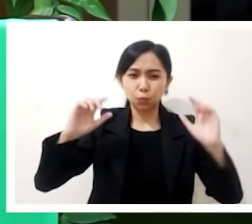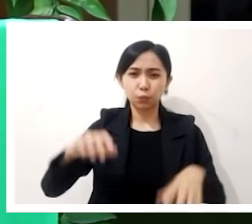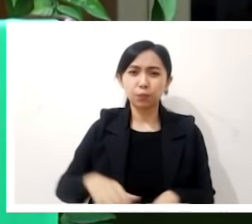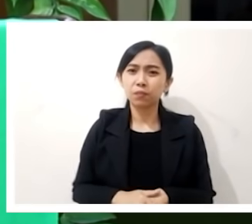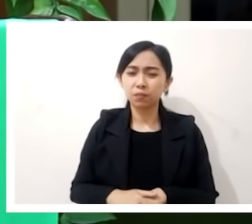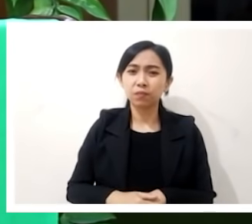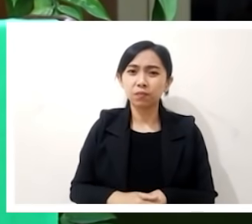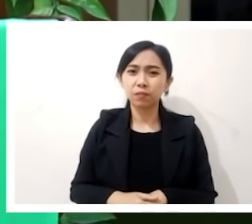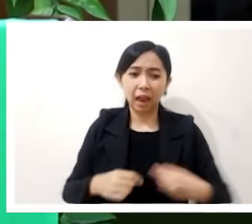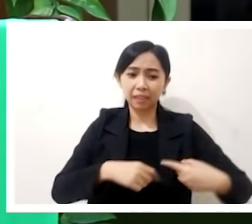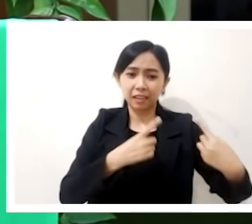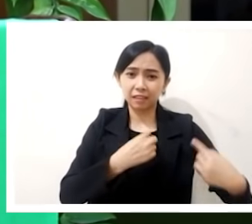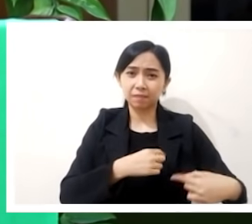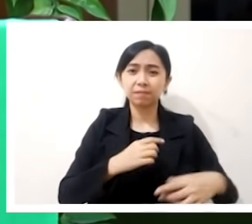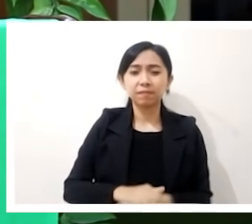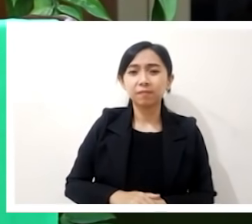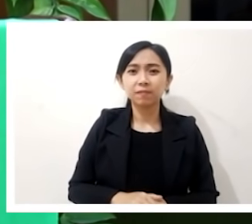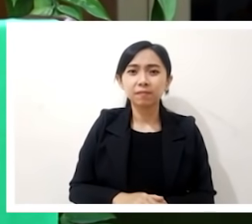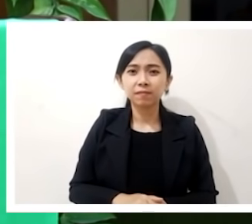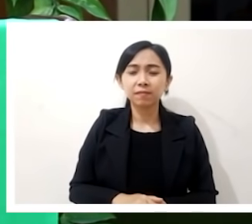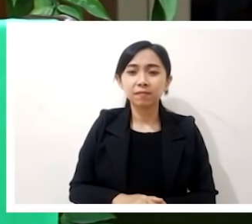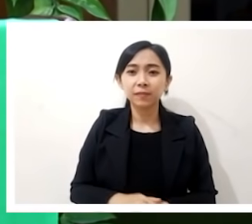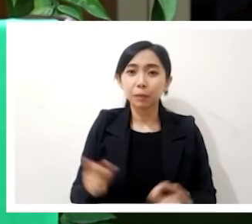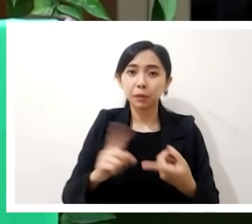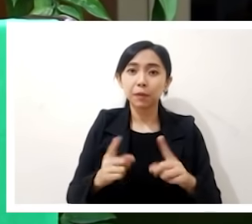alami. Dan saudara-saudaraku,